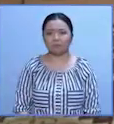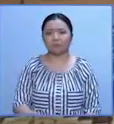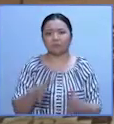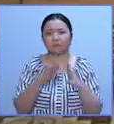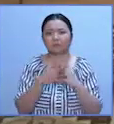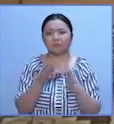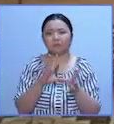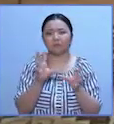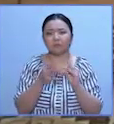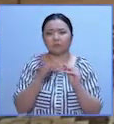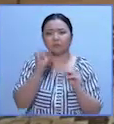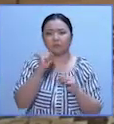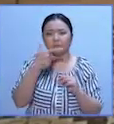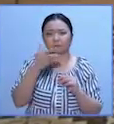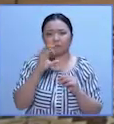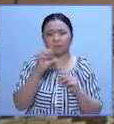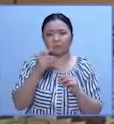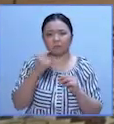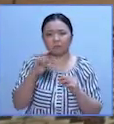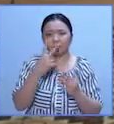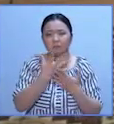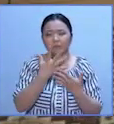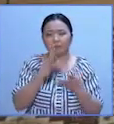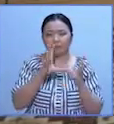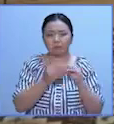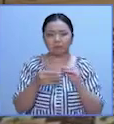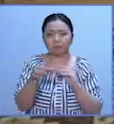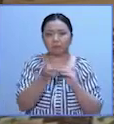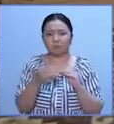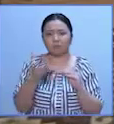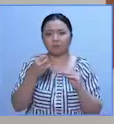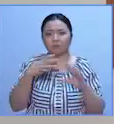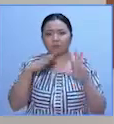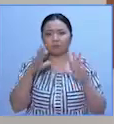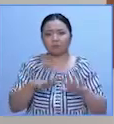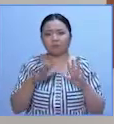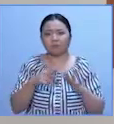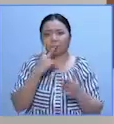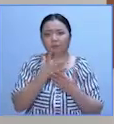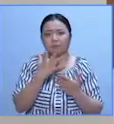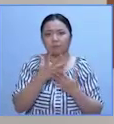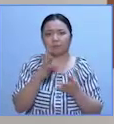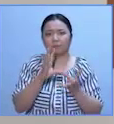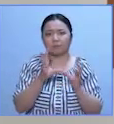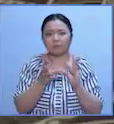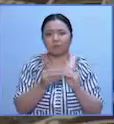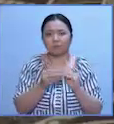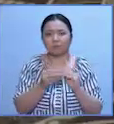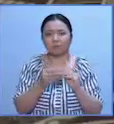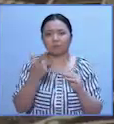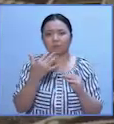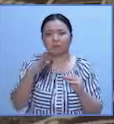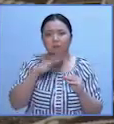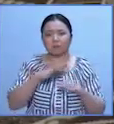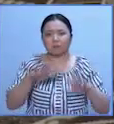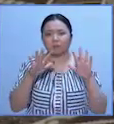Аудандық газеттің ең алғашқы номері шыққанына тура 80 жыл толып отыр. Сүйікті газеттің оқырмандары мен аудан тұрғындары мерейтойды жоғары